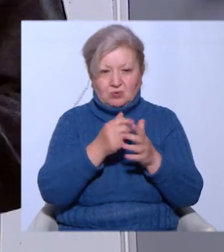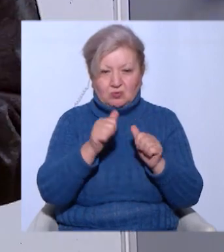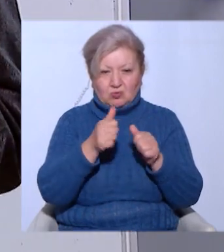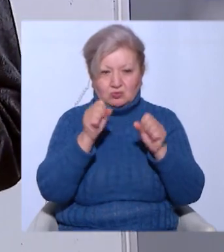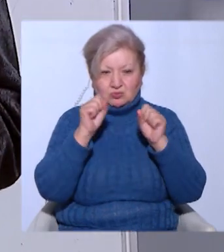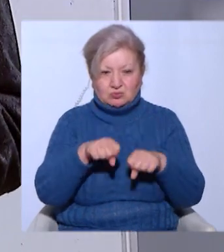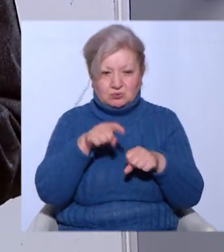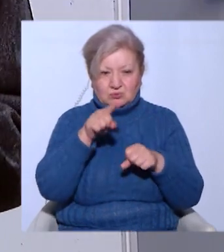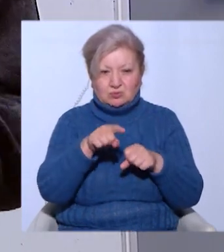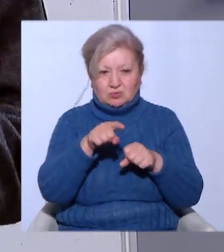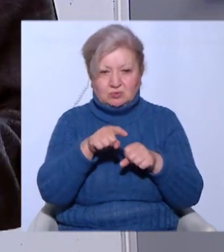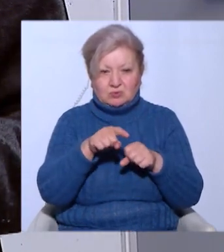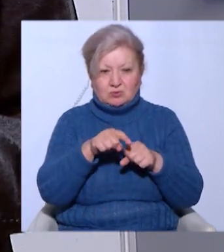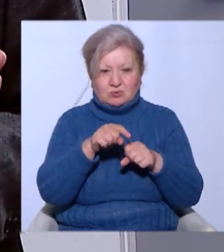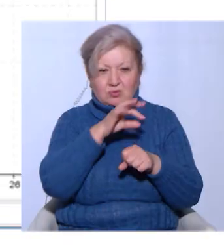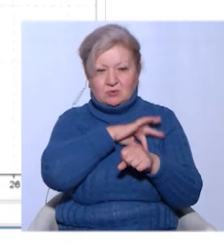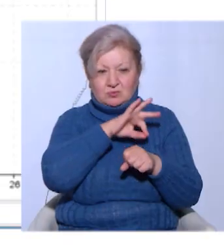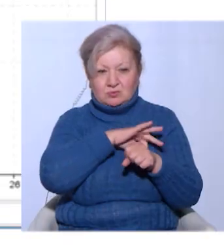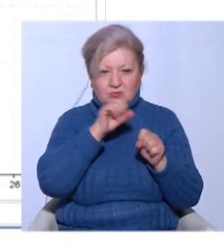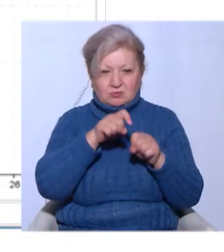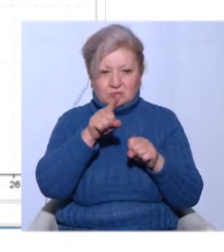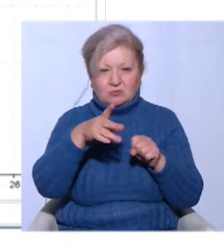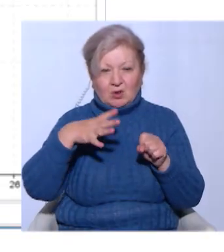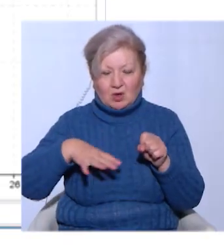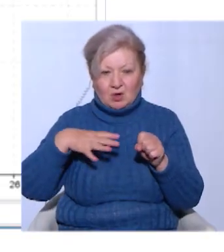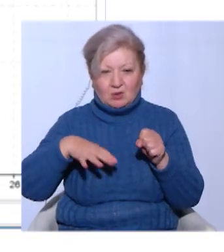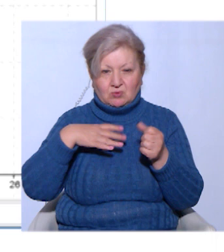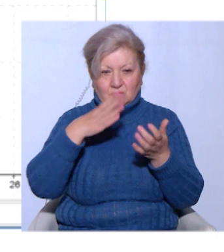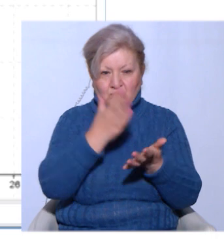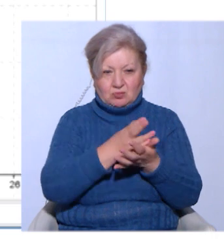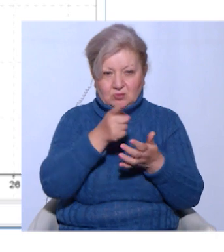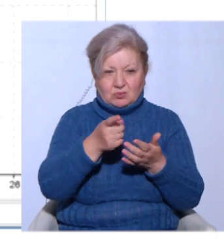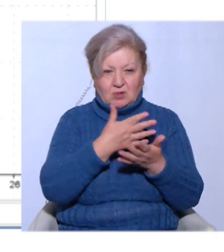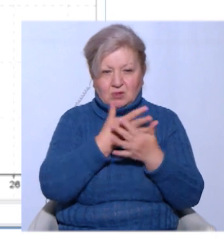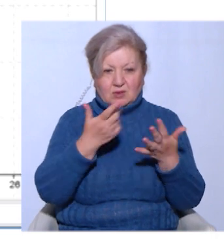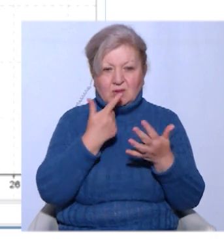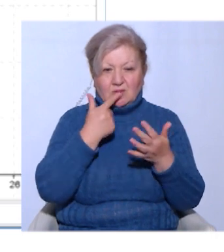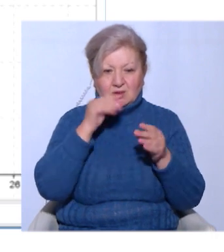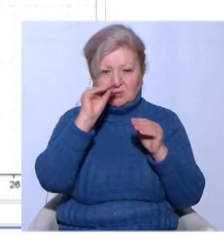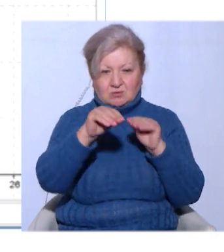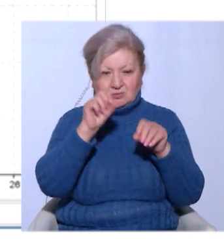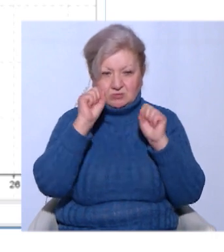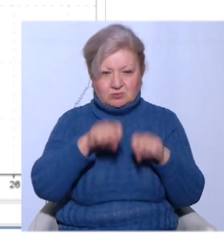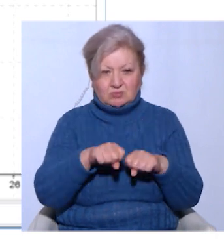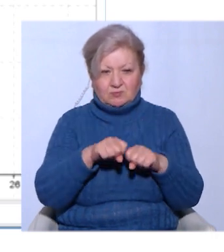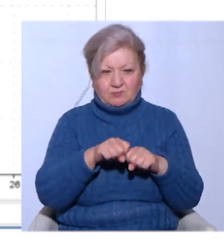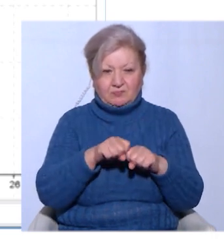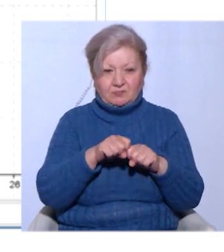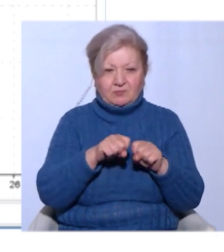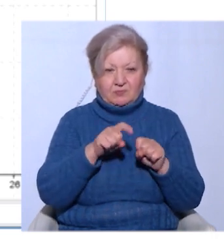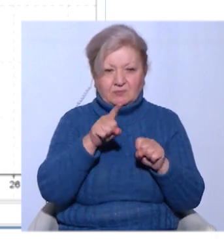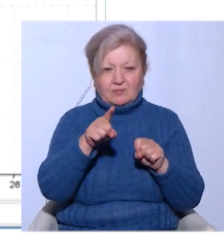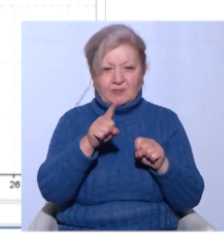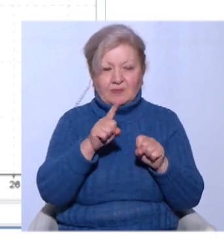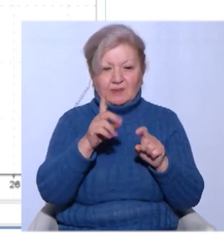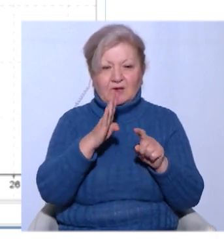მოკლედ გაჩვენებთ მის მოხმარებას. თან ინტერფეისი არის ქართულად, შეგიძლიათ ეს ნებისმიერ ენაზე დავაყენოთ, თუ